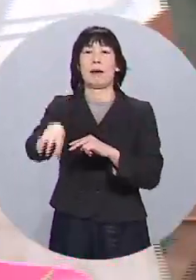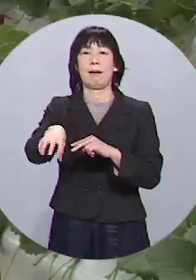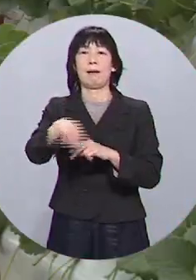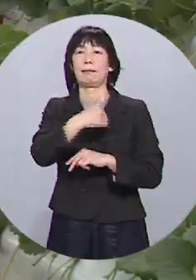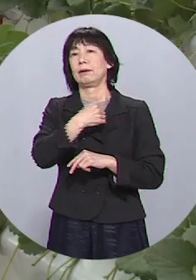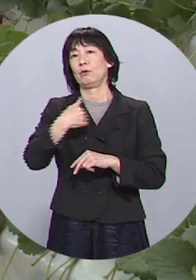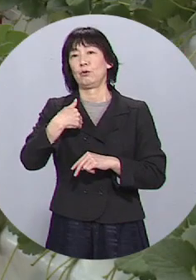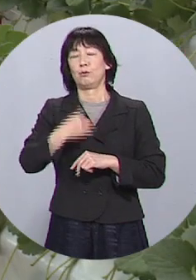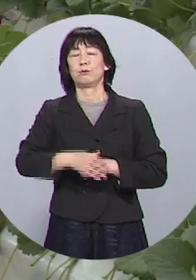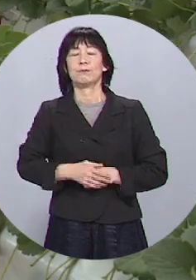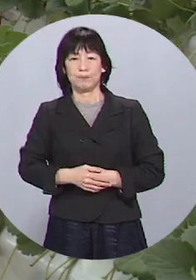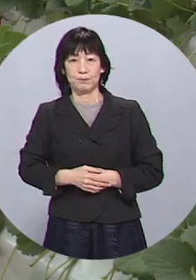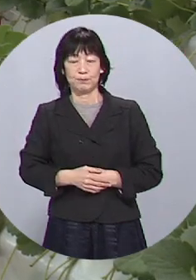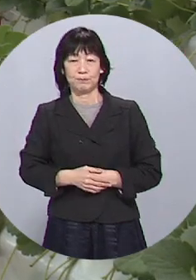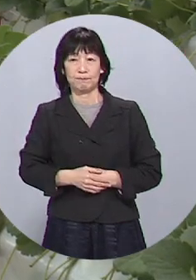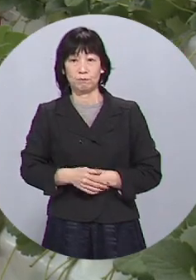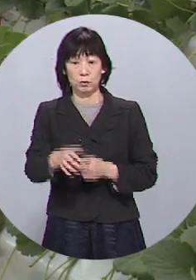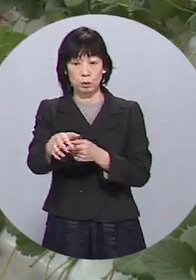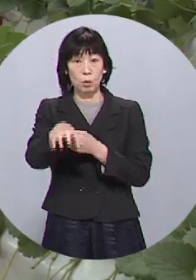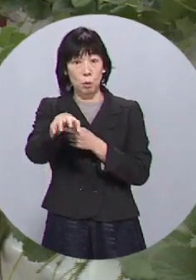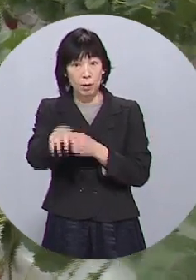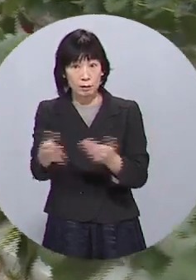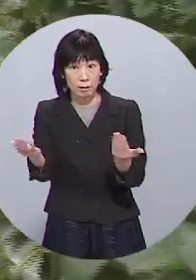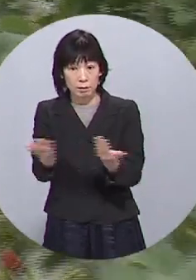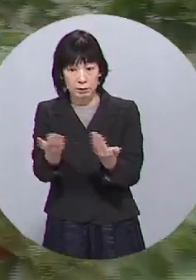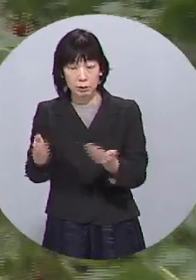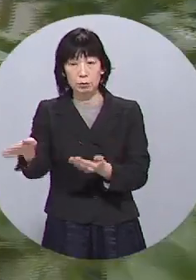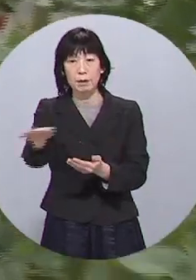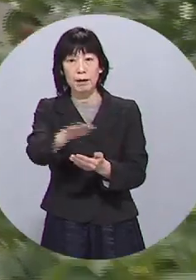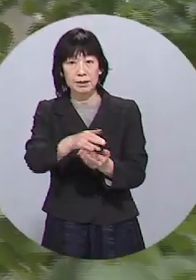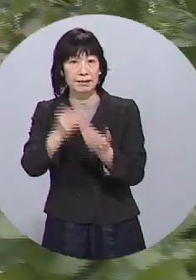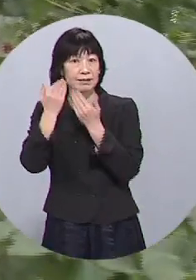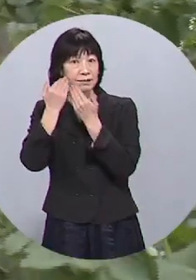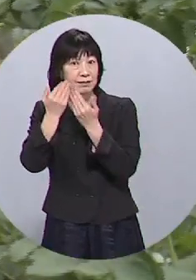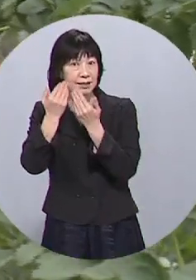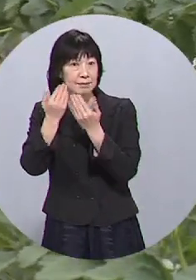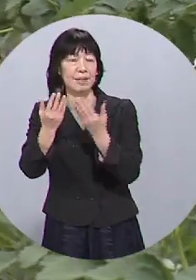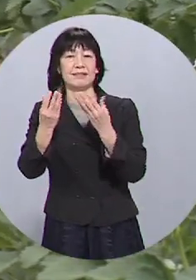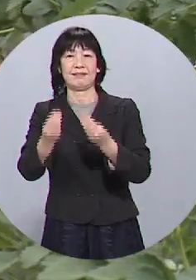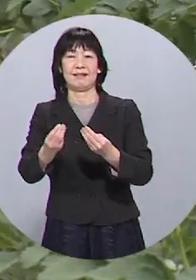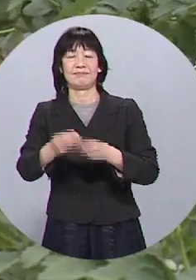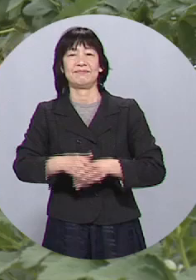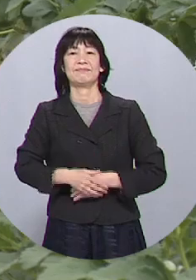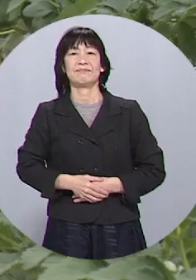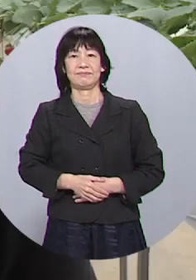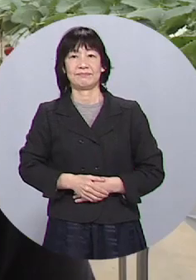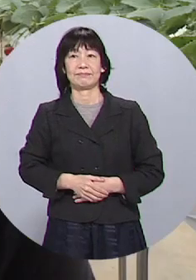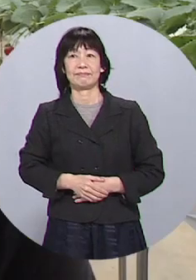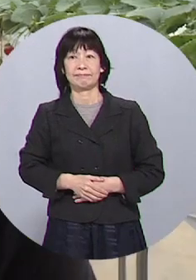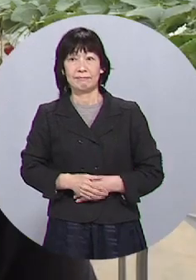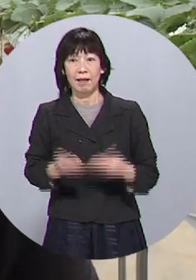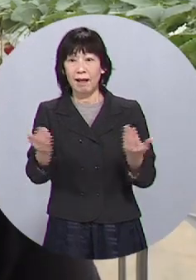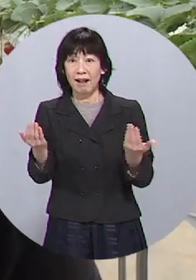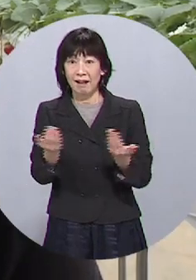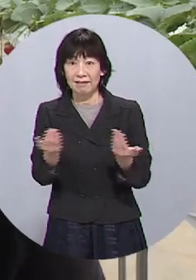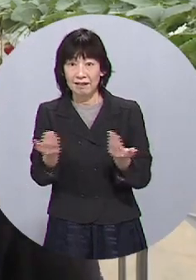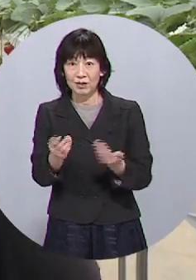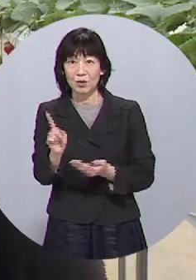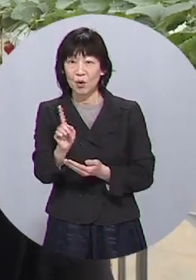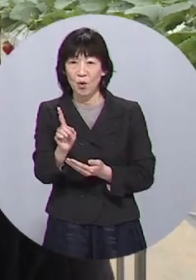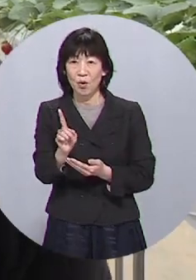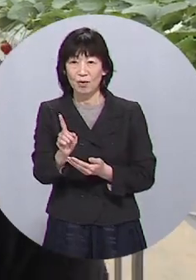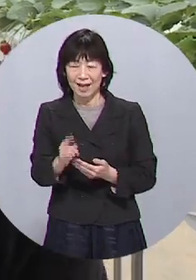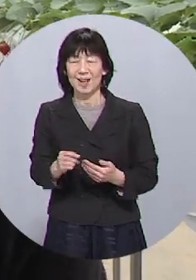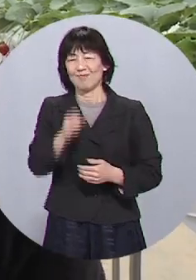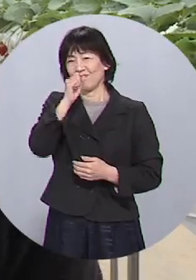。 農園で働く皆さんにお話を伺いました。 働いていてどうですか？ いい